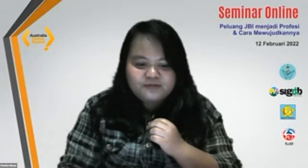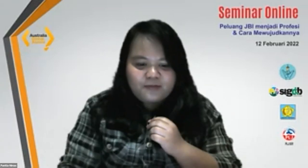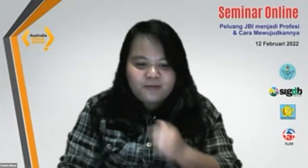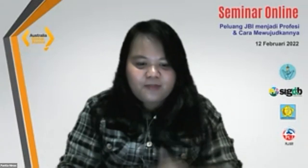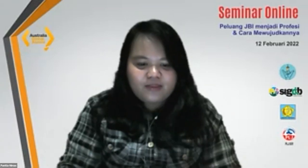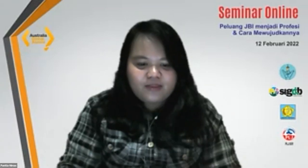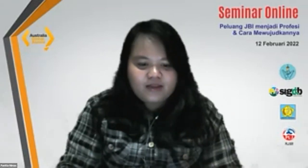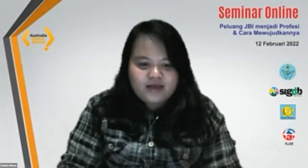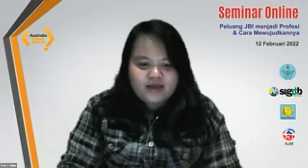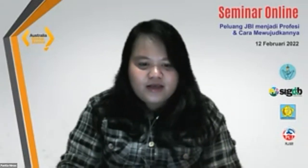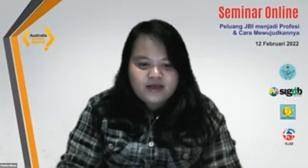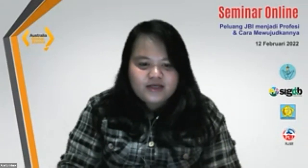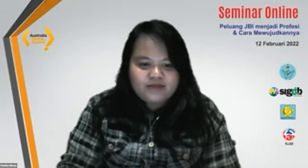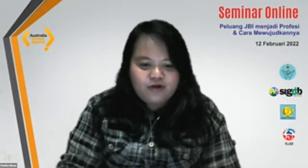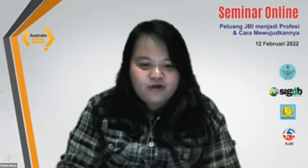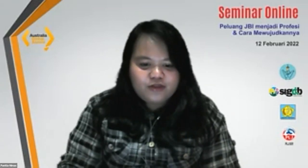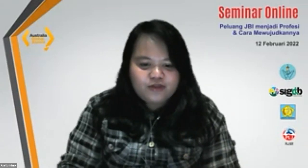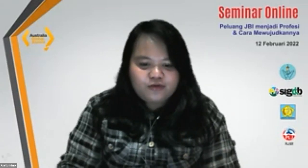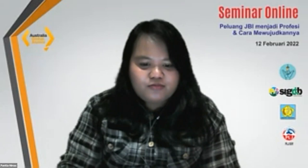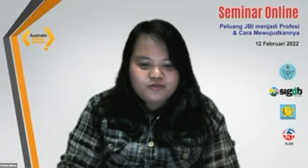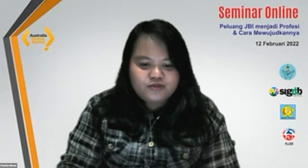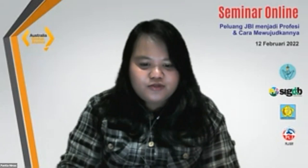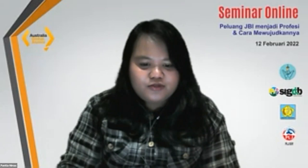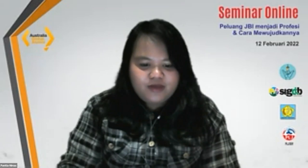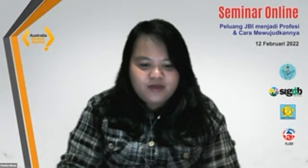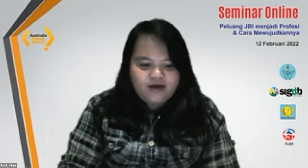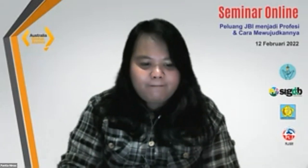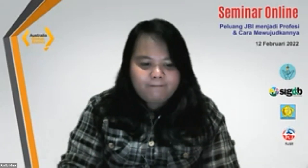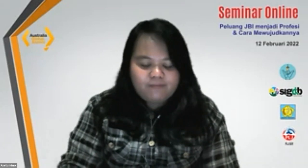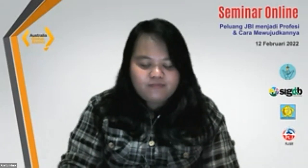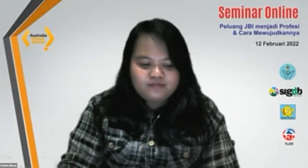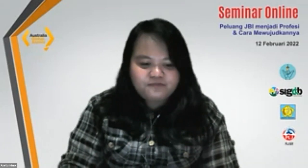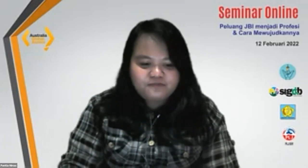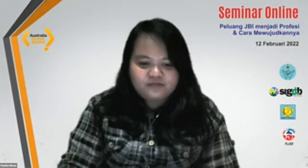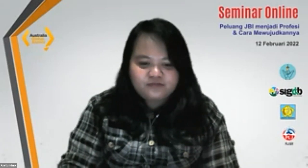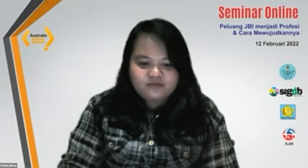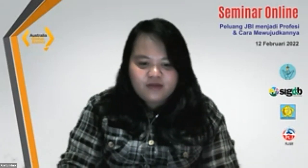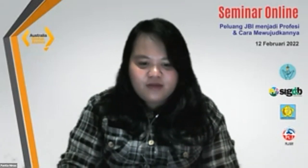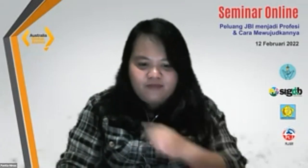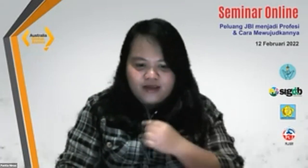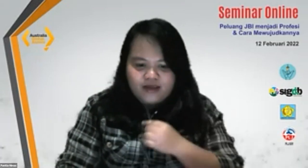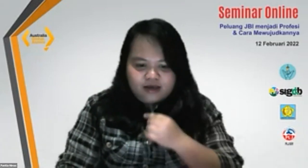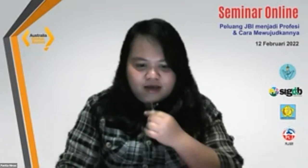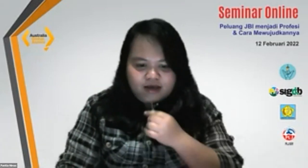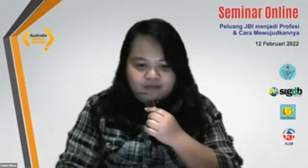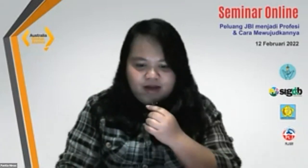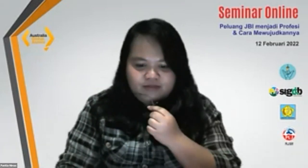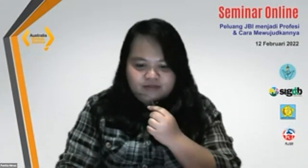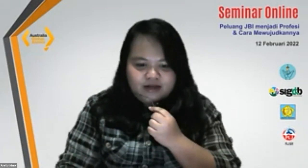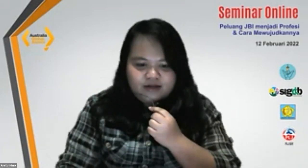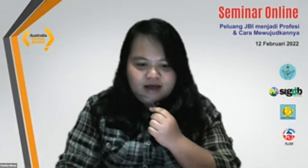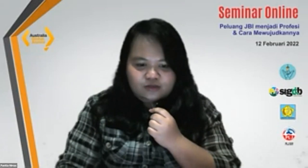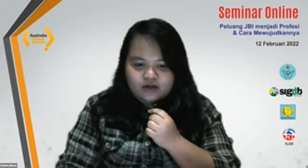sebelum ditutup rumus umumnya baik kak Maja bisa dibantu apa